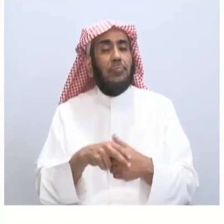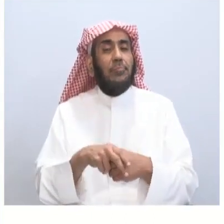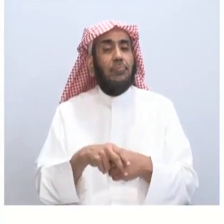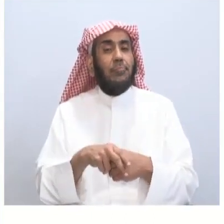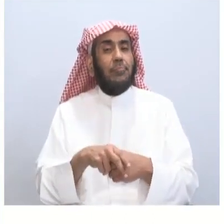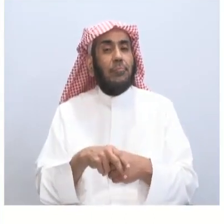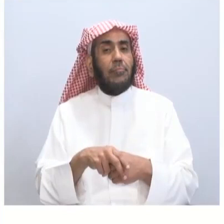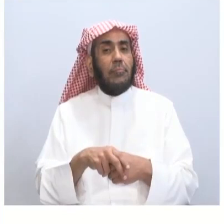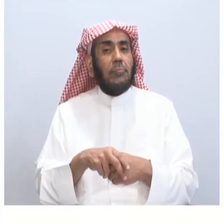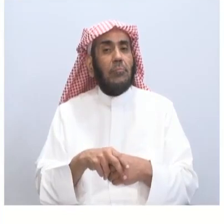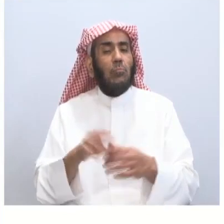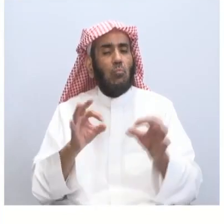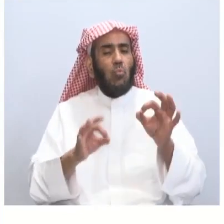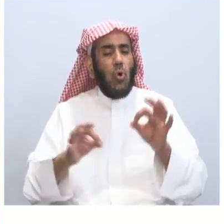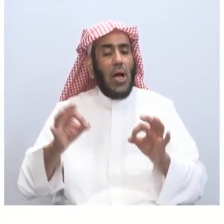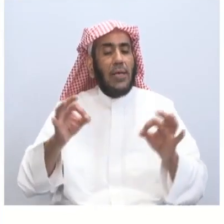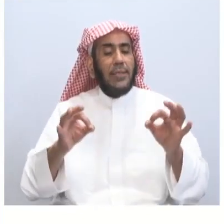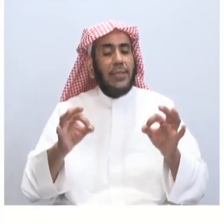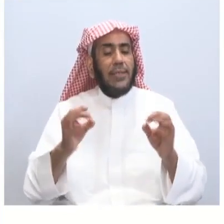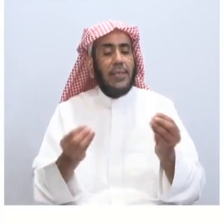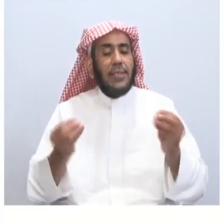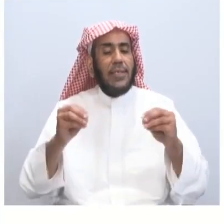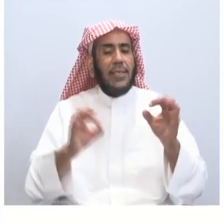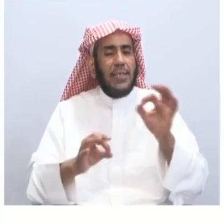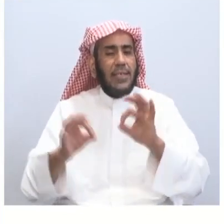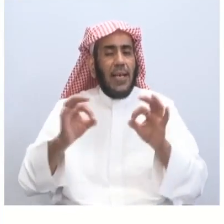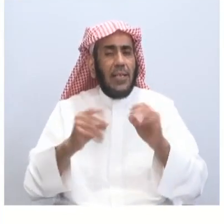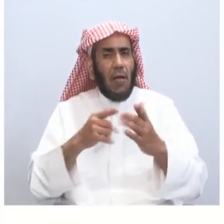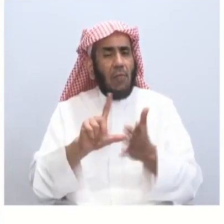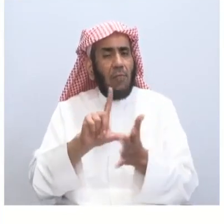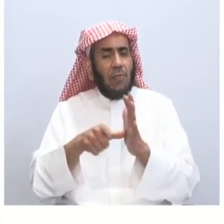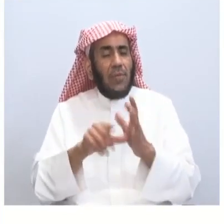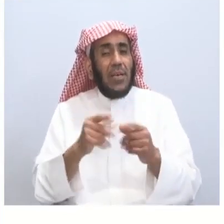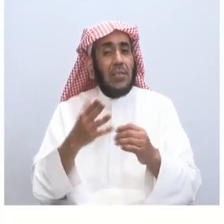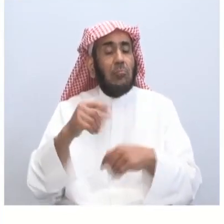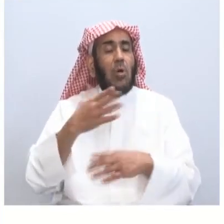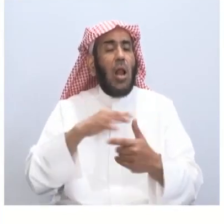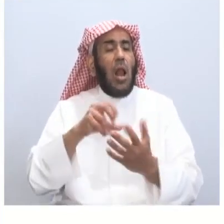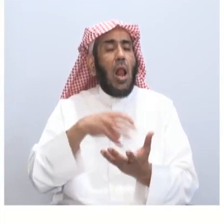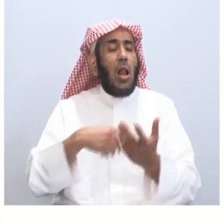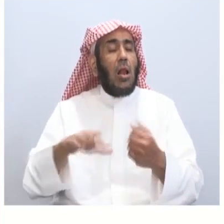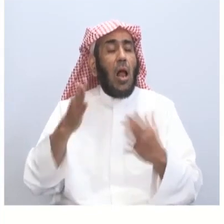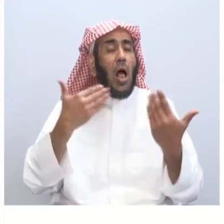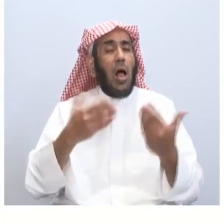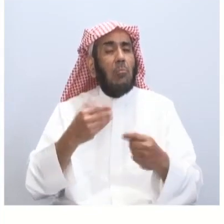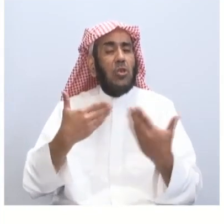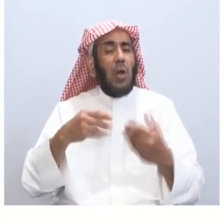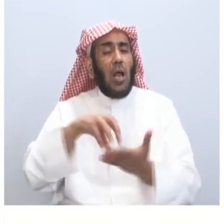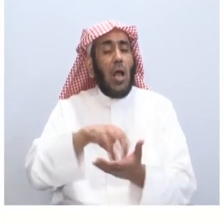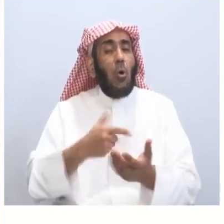كذلك مخطط الزياده في المسجد الحرام والمسجد النبوي في عصر الخلفاء